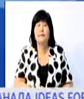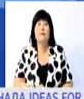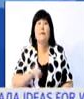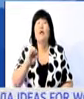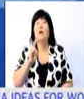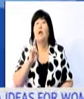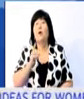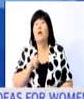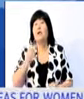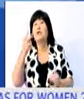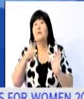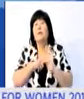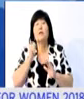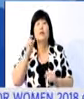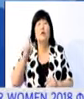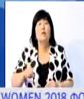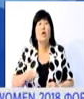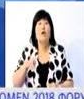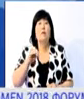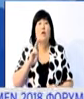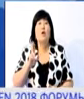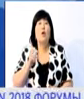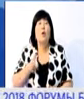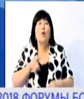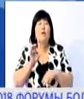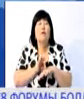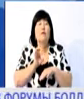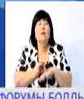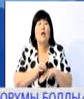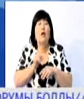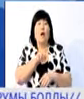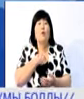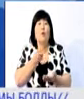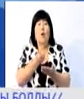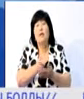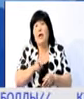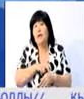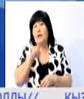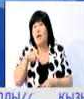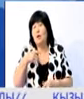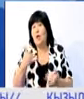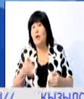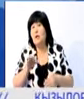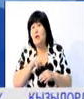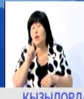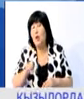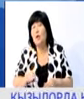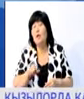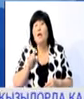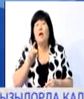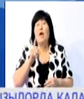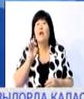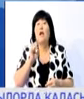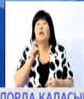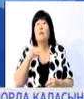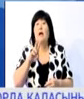Жаңақорған ауданының 27 жастағы тұрғыны менингококк инфекциясы белгілерімен ауруханаға түсті. Дәрігерлердің айтуынша, қазір науқас жансақтау бөлімінде